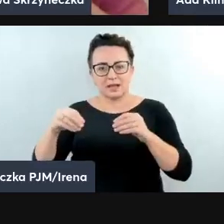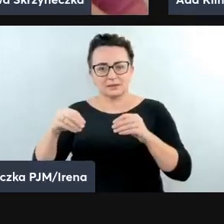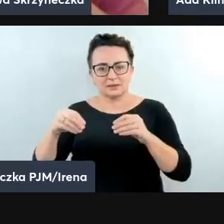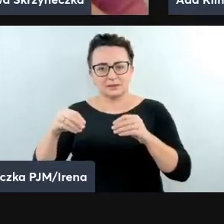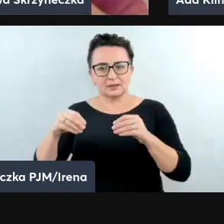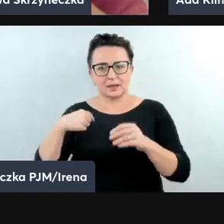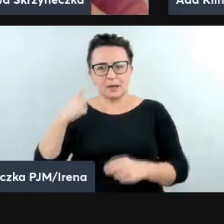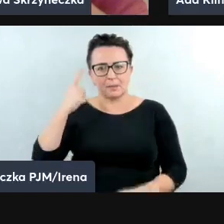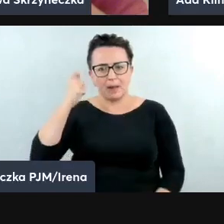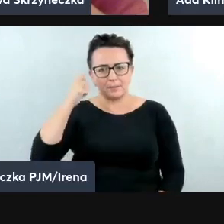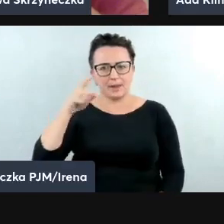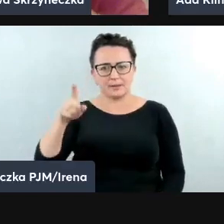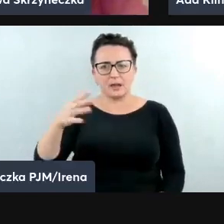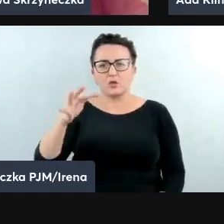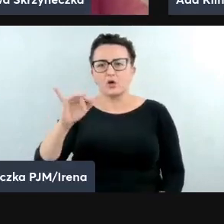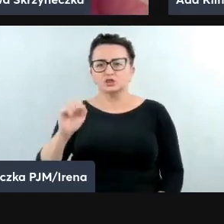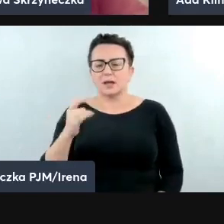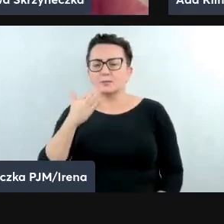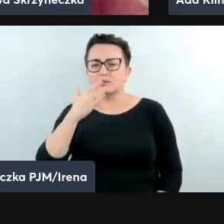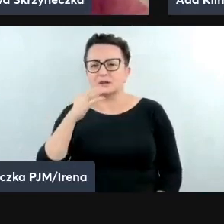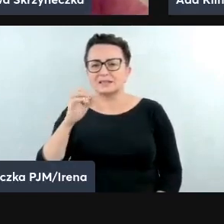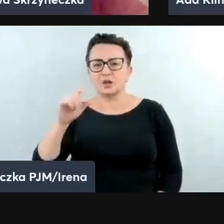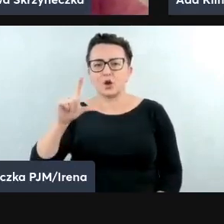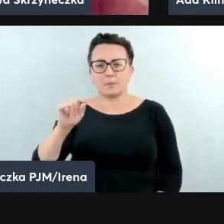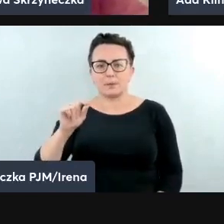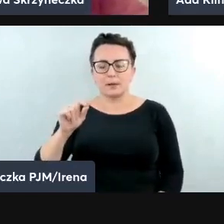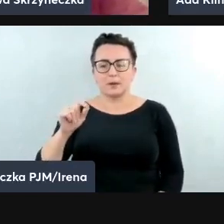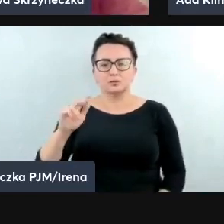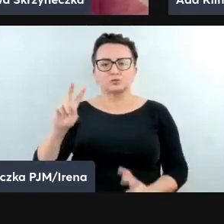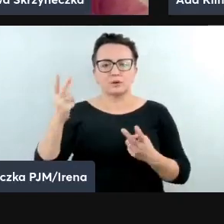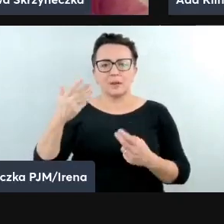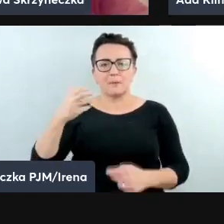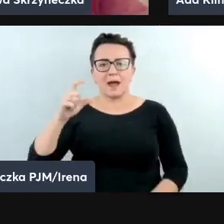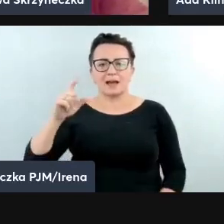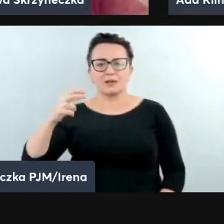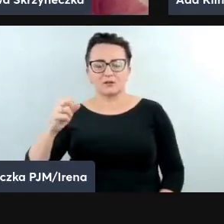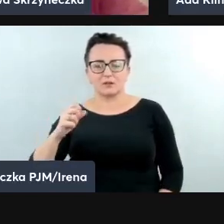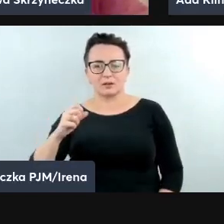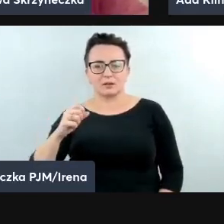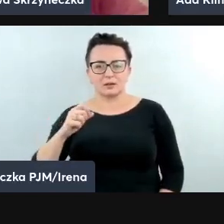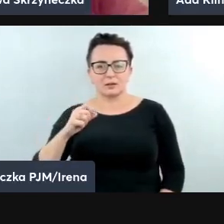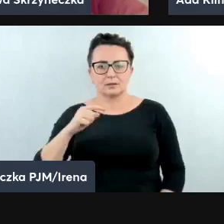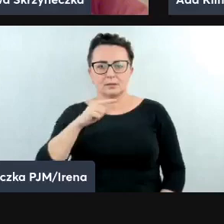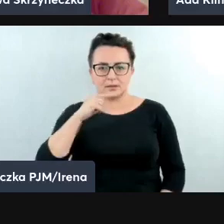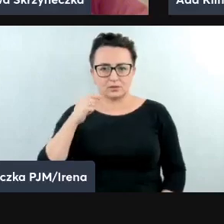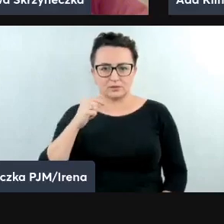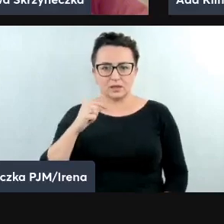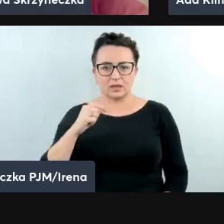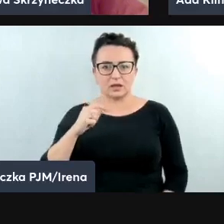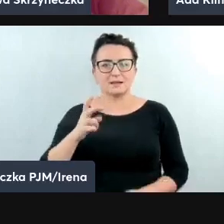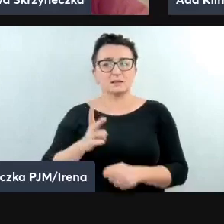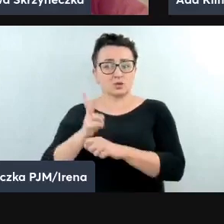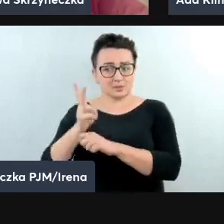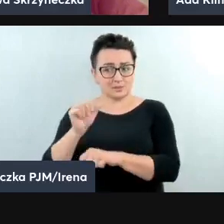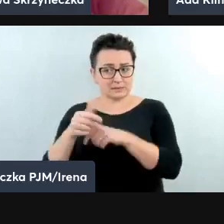momencie o syropie malinowym i jest taki syrop malinowy, który w sklepach dostępny, on jest bardzo, bardzo gęsty i on byłby